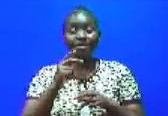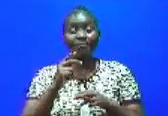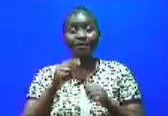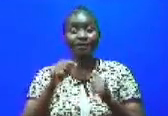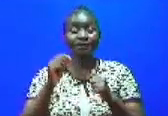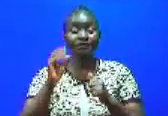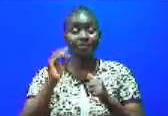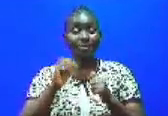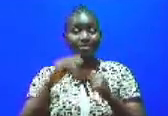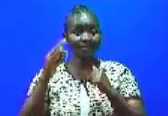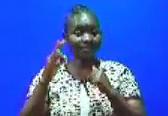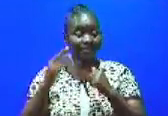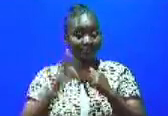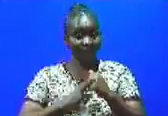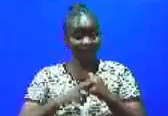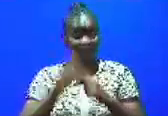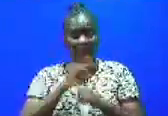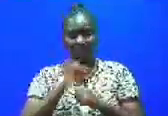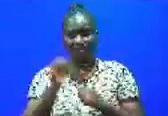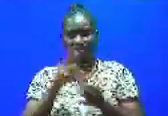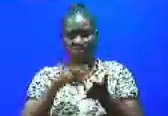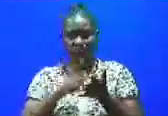chaga. Usenchi kwa letegas.